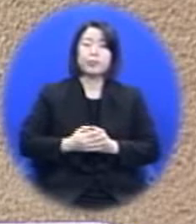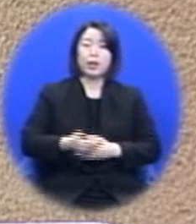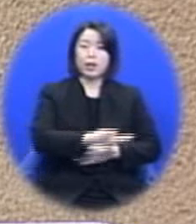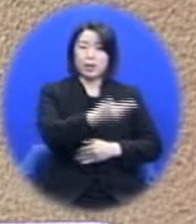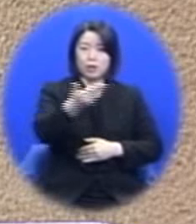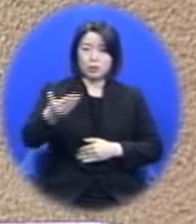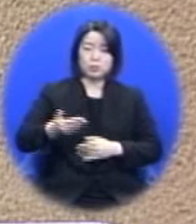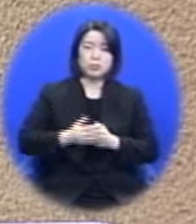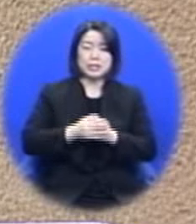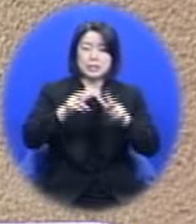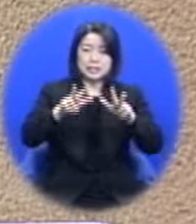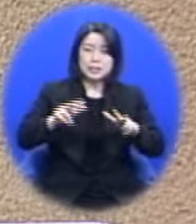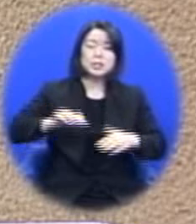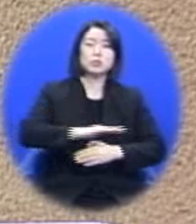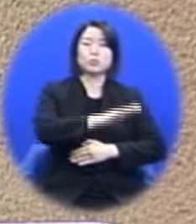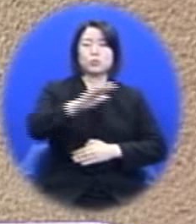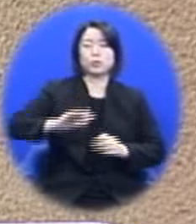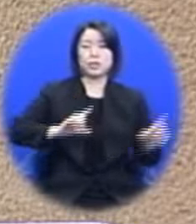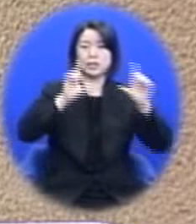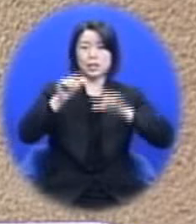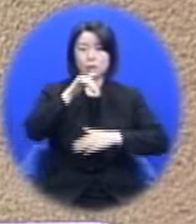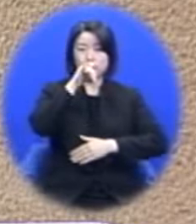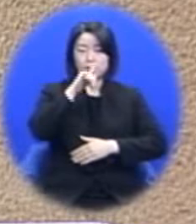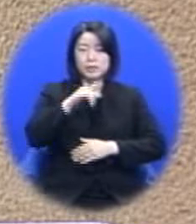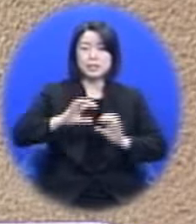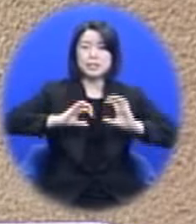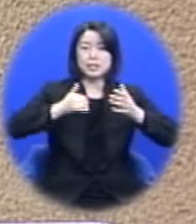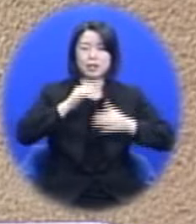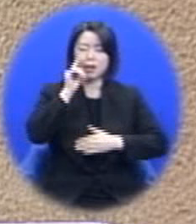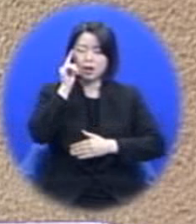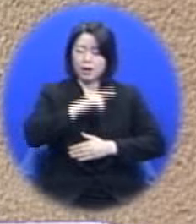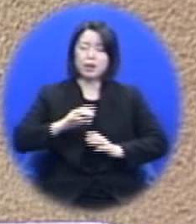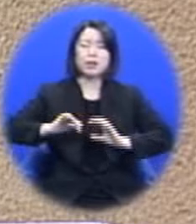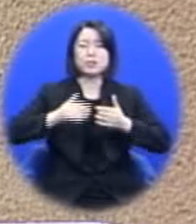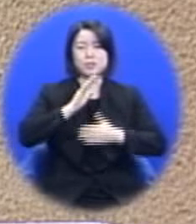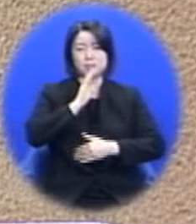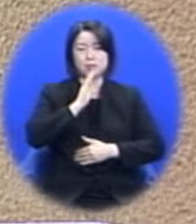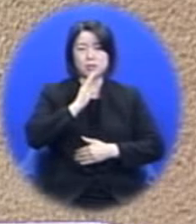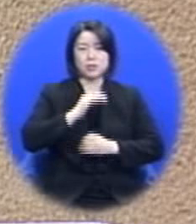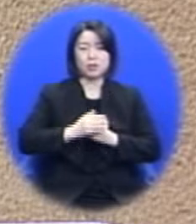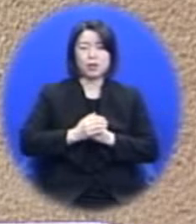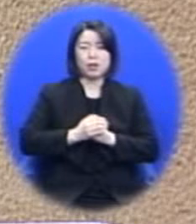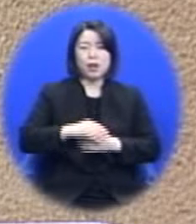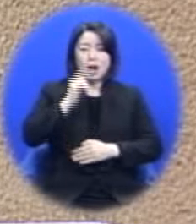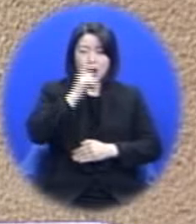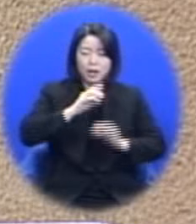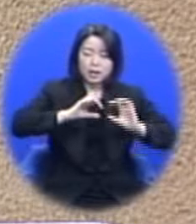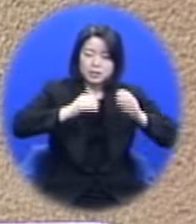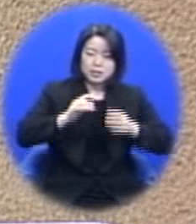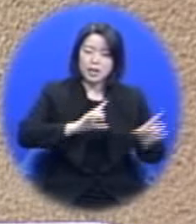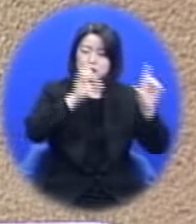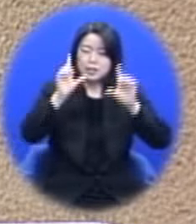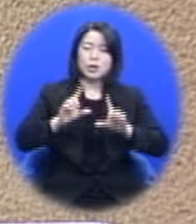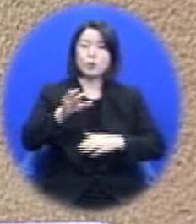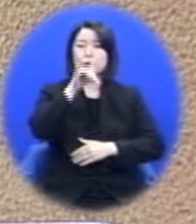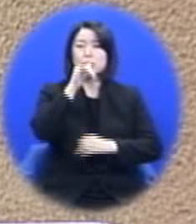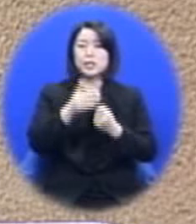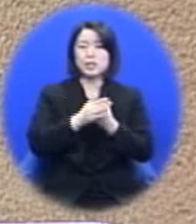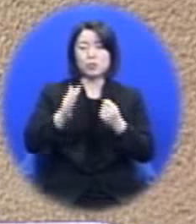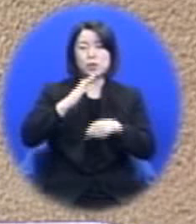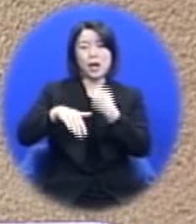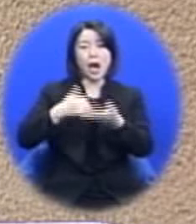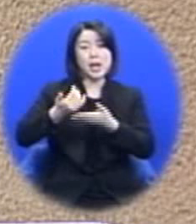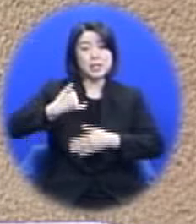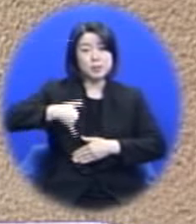여러분, 지금 우리가 살고 있는 세상은 악한 세상이에요. 악한 세상에서 살고 있기 때문에